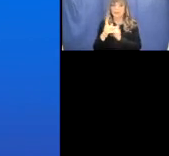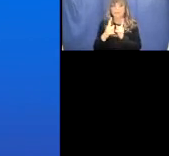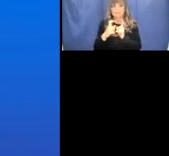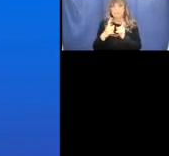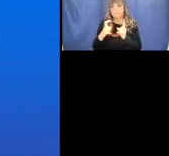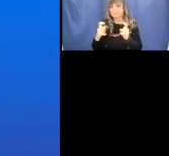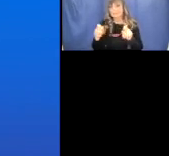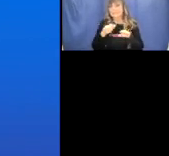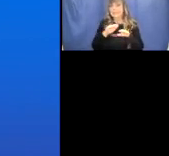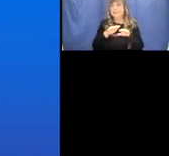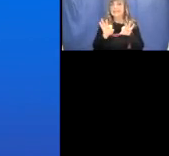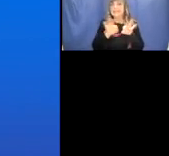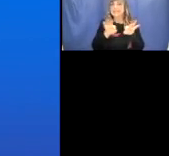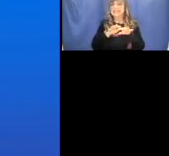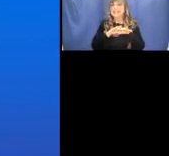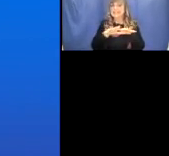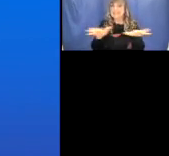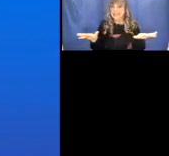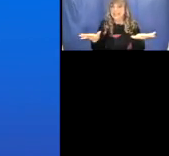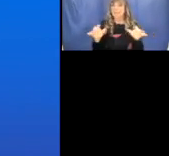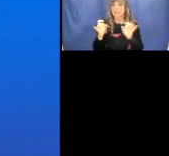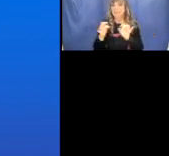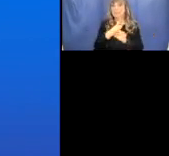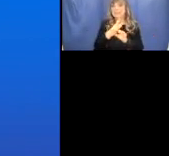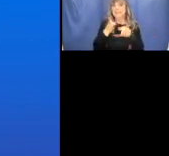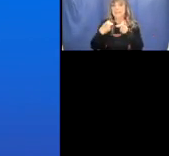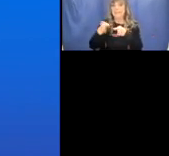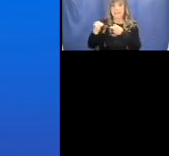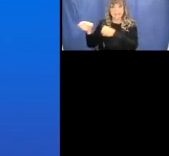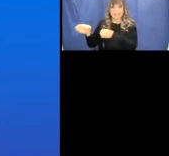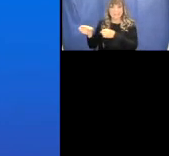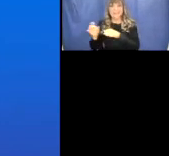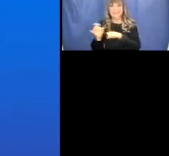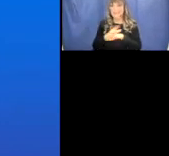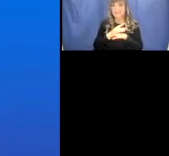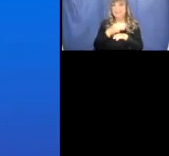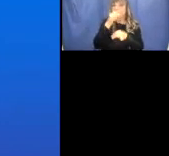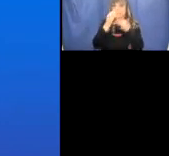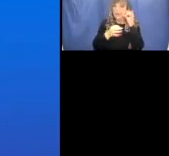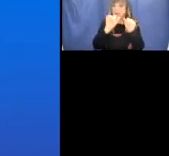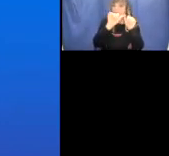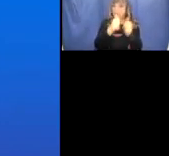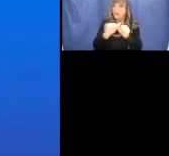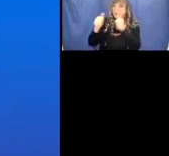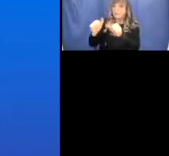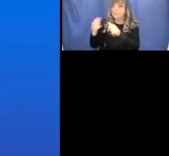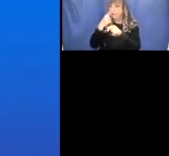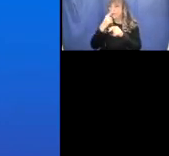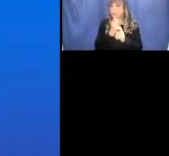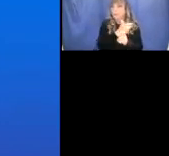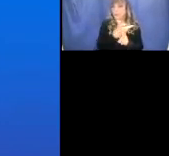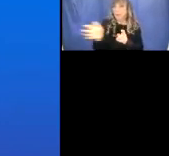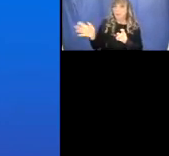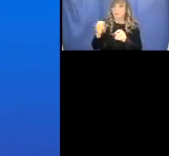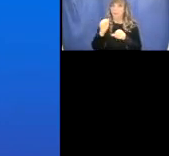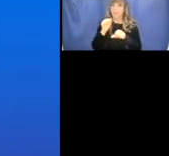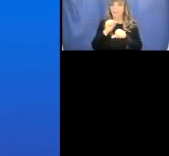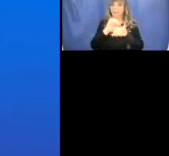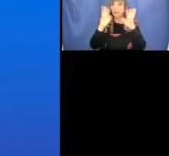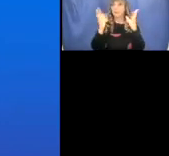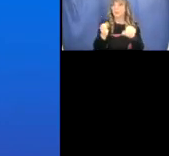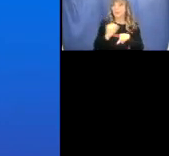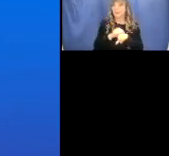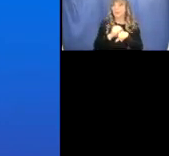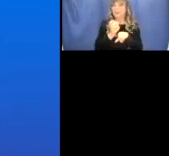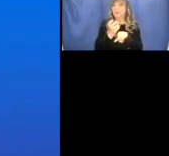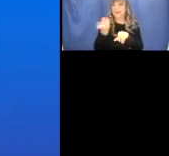cristallini e di classi cristalline che definiscono i tipi di forme possibili nel mondo minerale vorrei